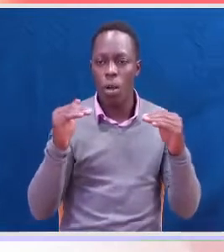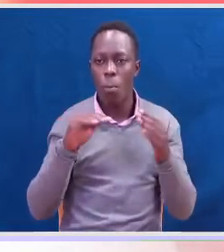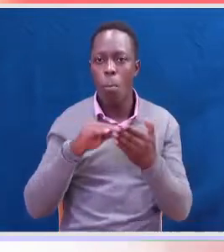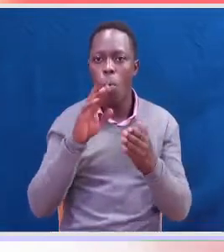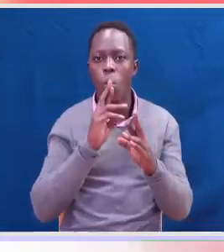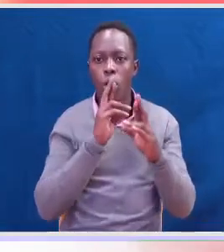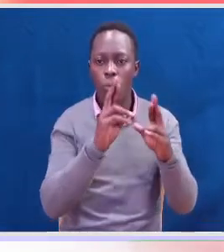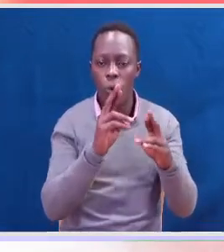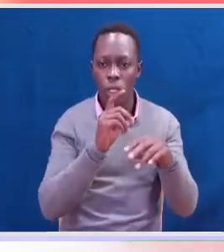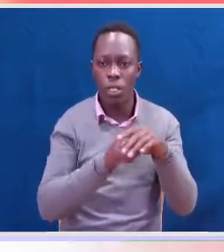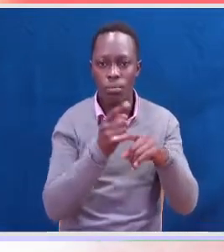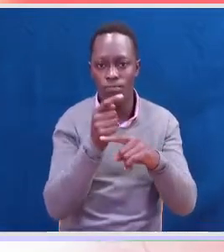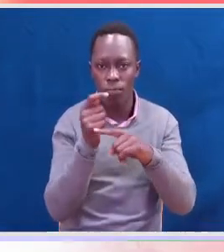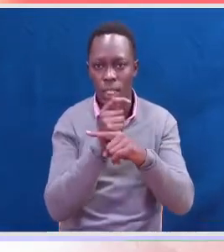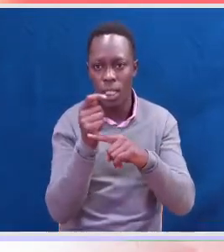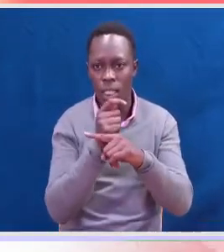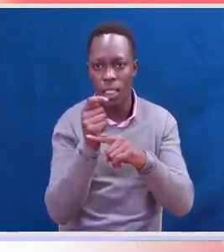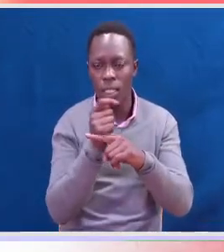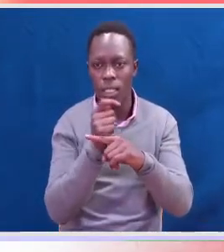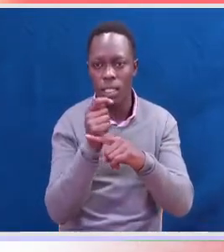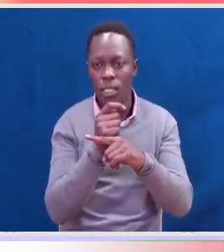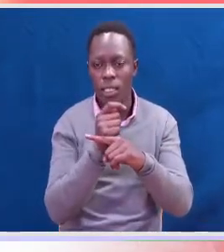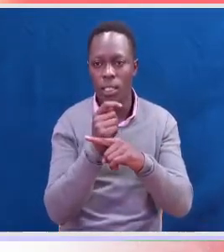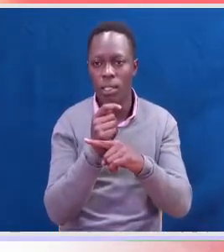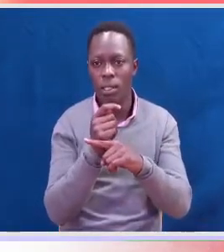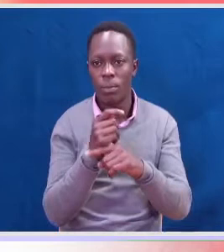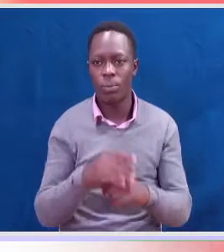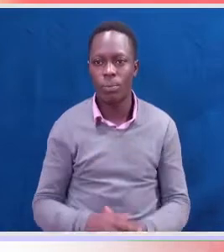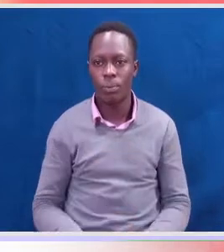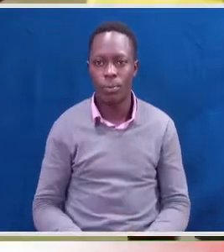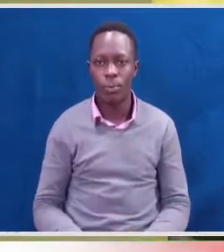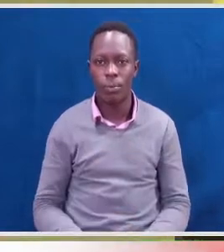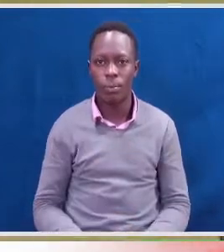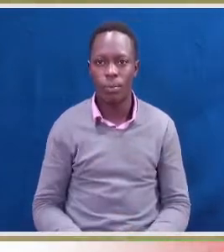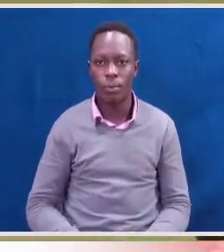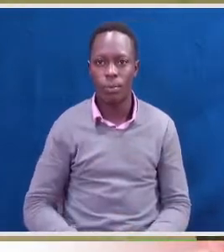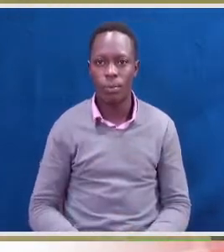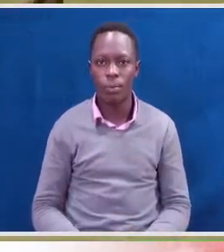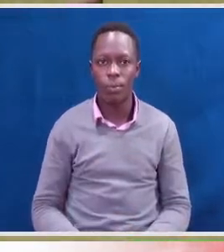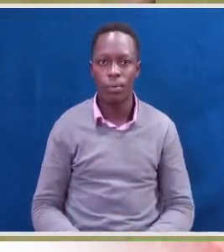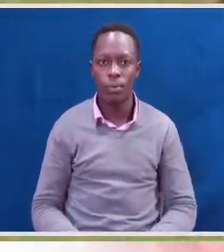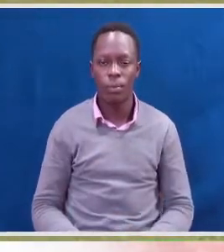alihudhuria mazoezi ya klabu hiyo na kuandaa taarifa ifuatayo.